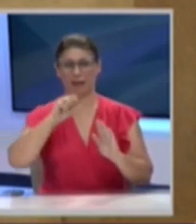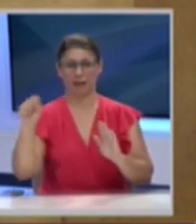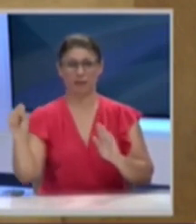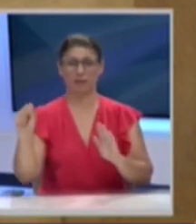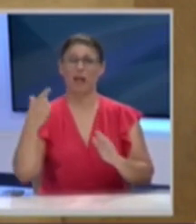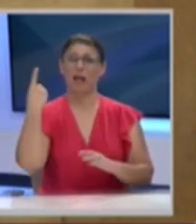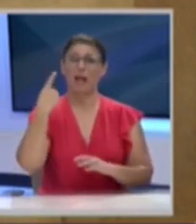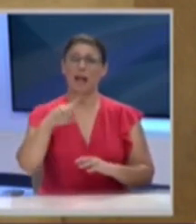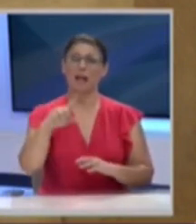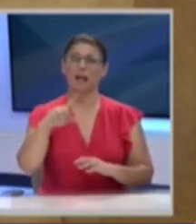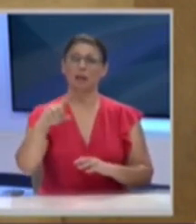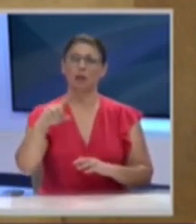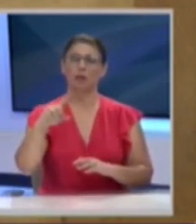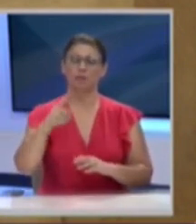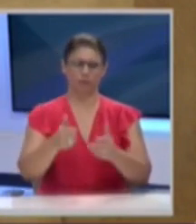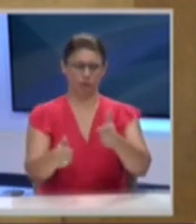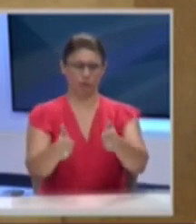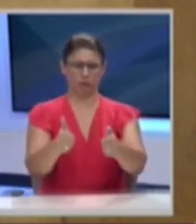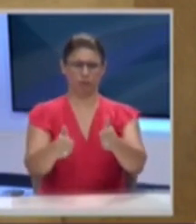дронскую забору